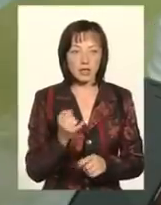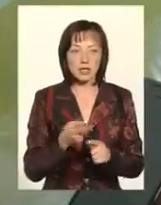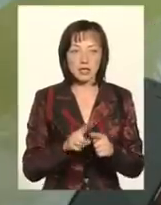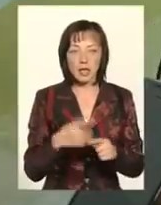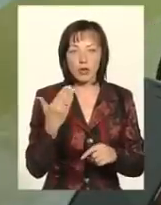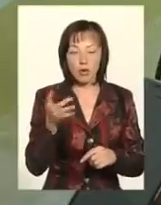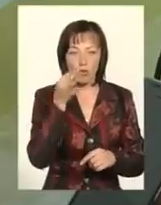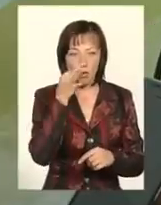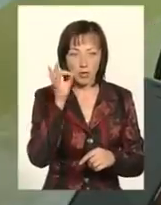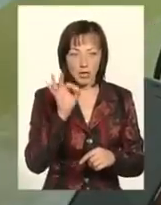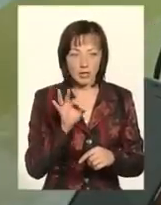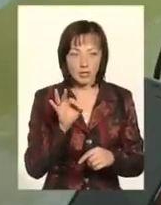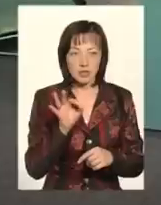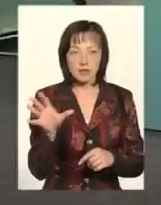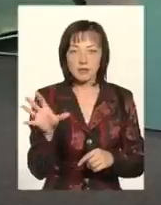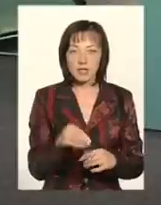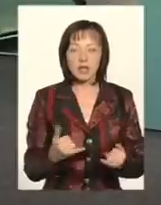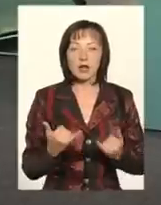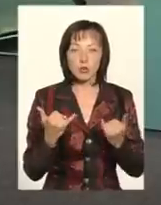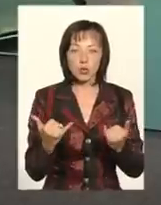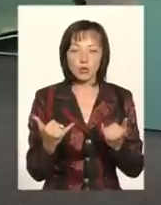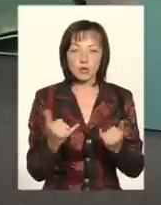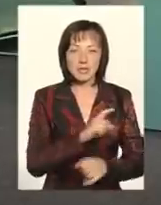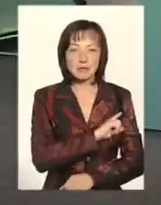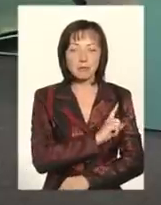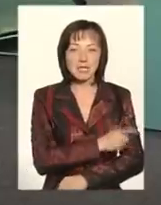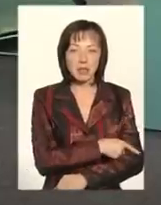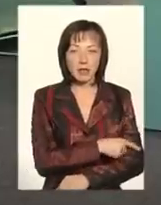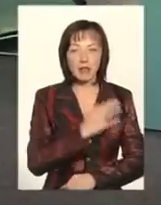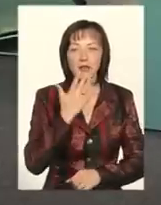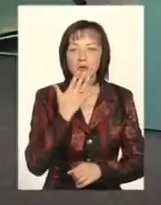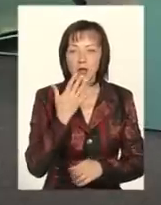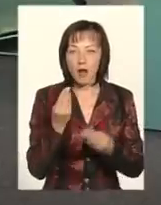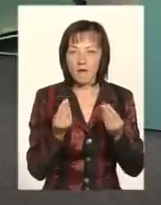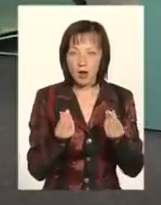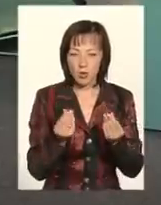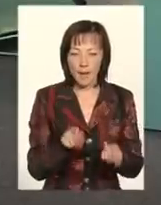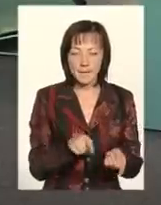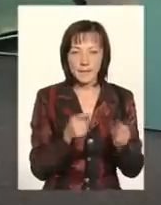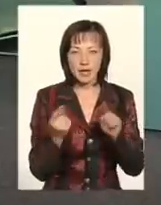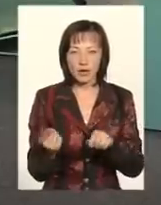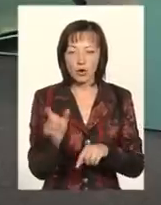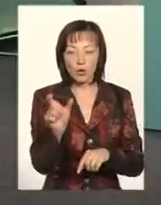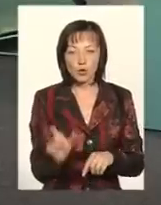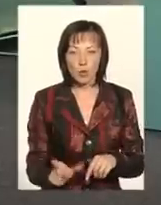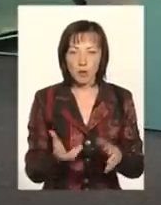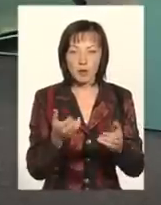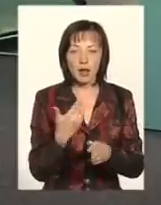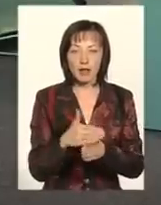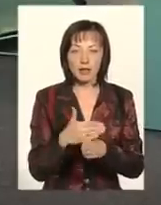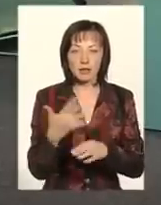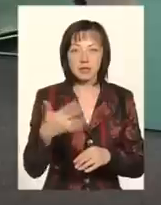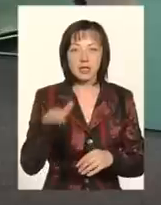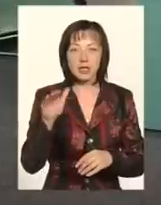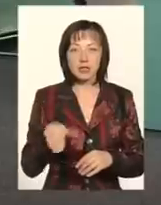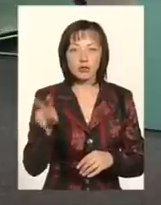його компетенції все для того щоб зміцнити національну валюта якщо перевести це все В національну валюту то особа яка брала кредит 50 000